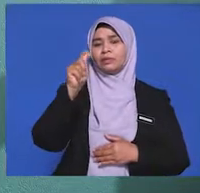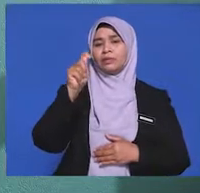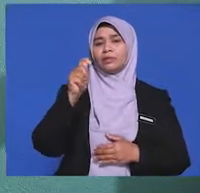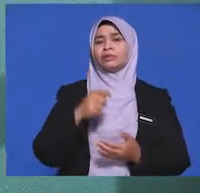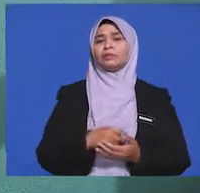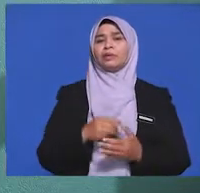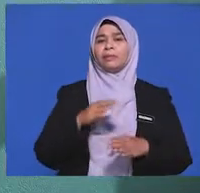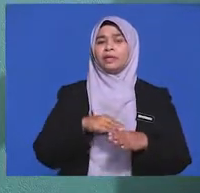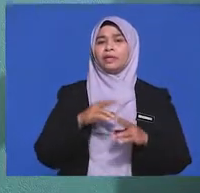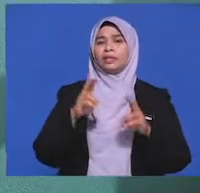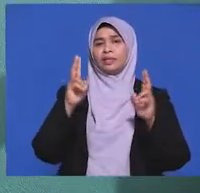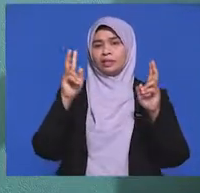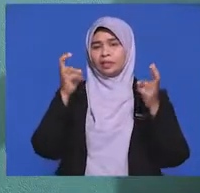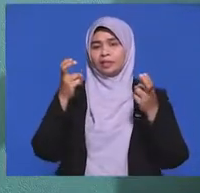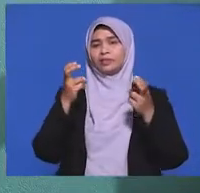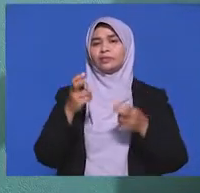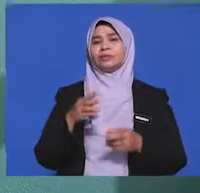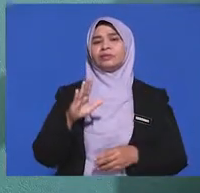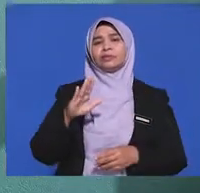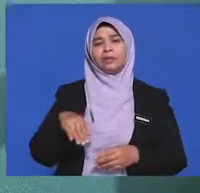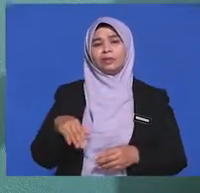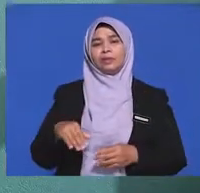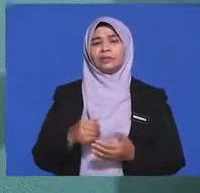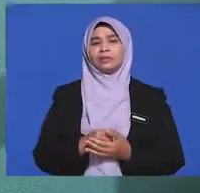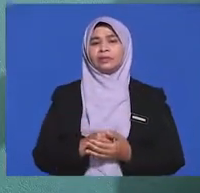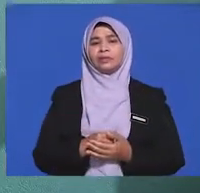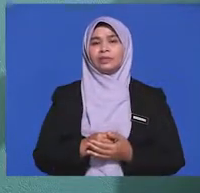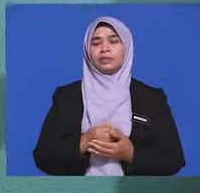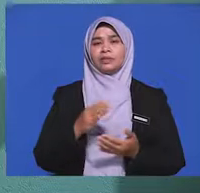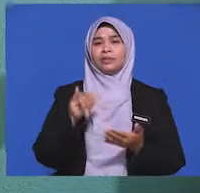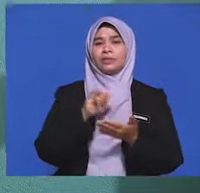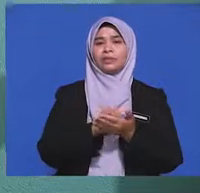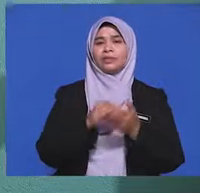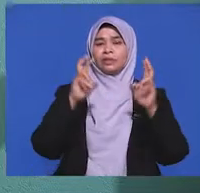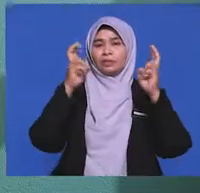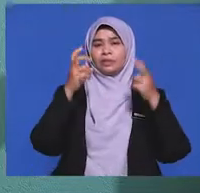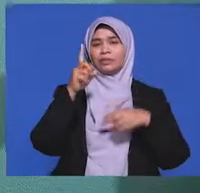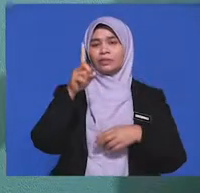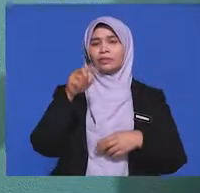pada topik yang sebelumnya, iaitu topik